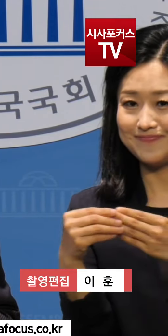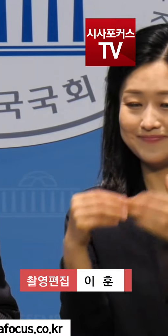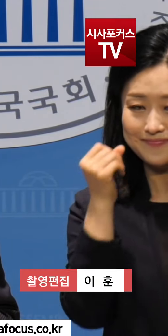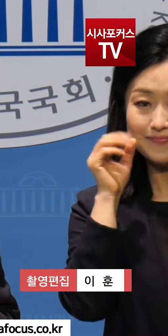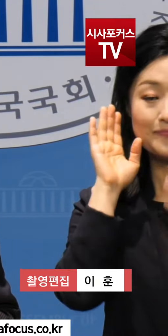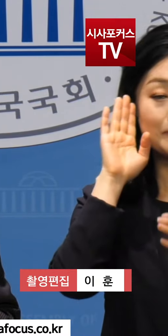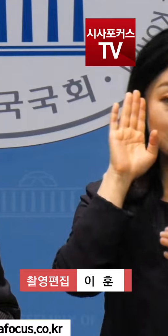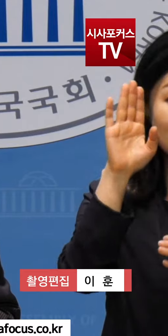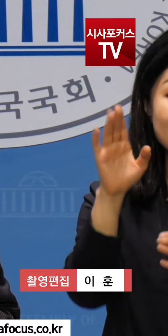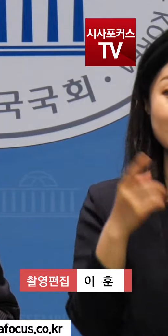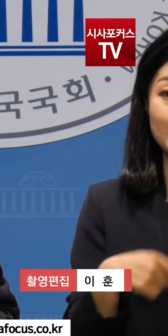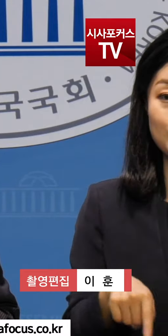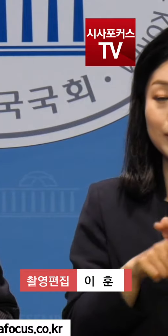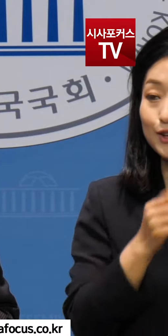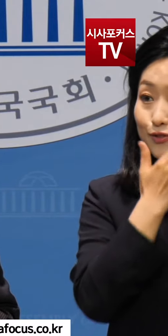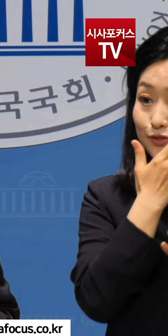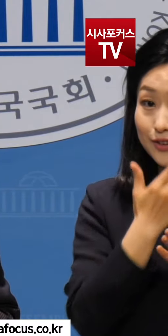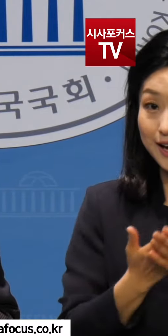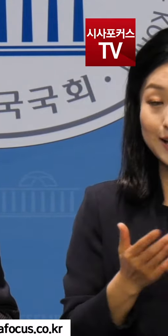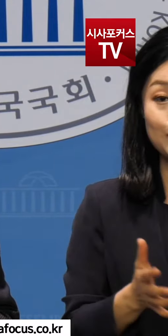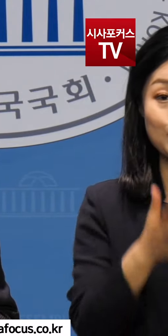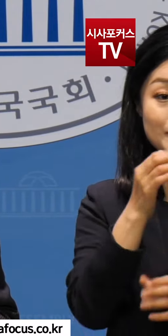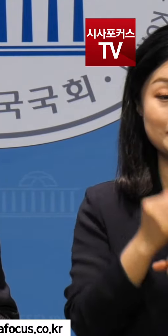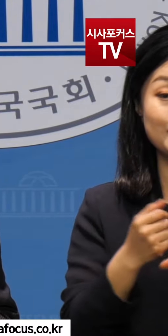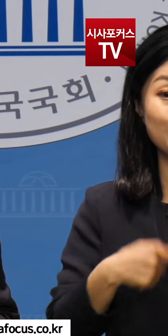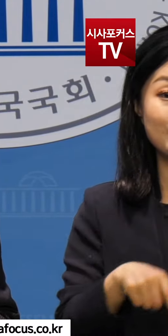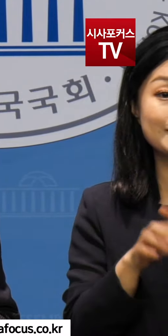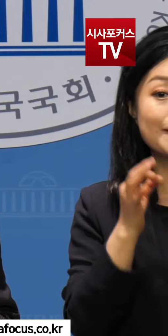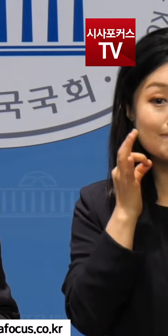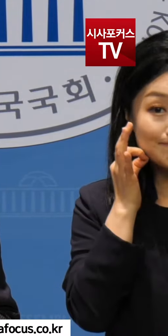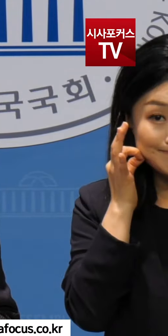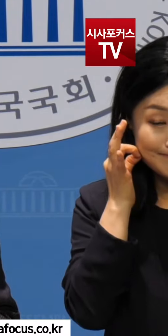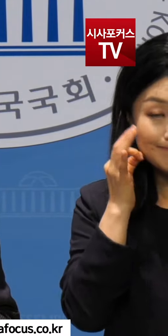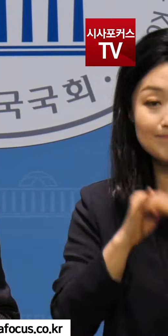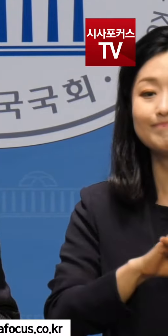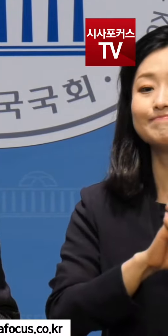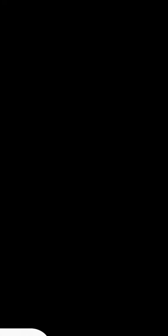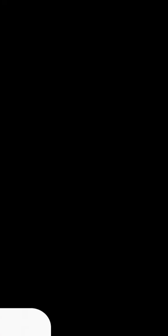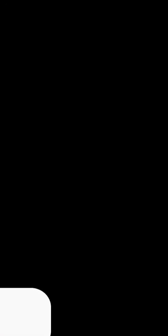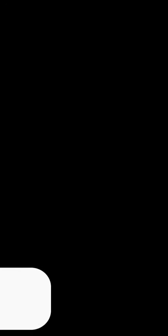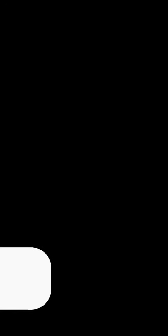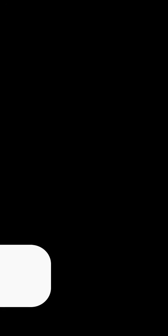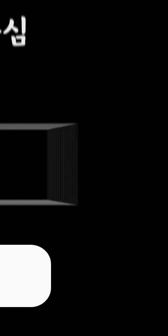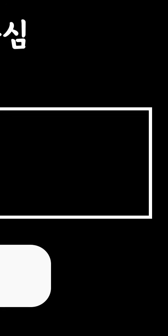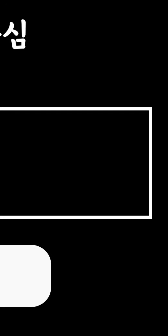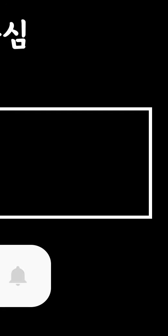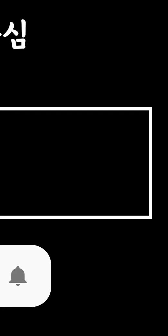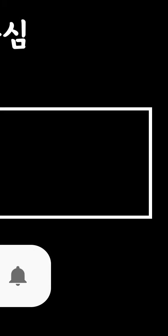새로운 미래를 걸어가는 중심 도시가 될 수 있도록 저희들이 최선의 노력을 다하겠습니다.